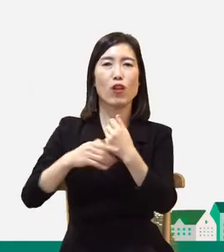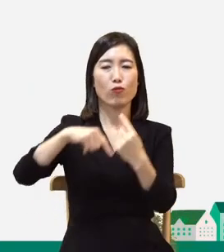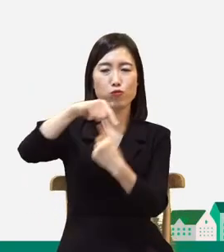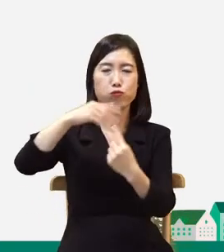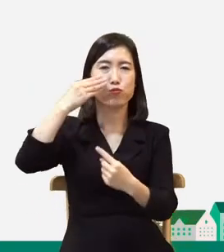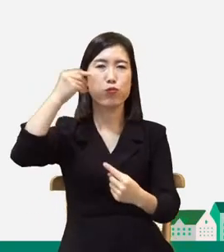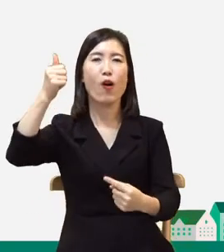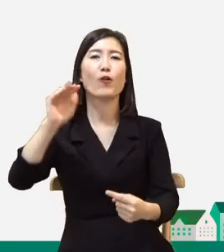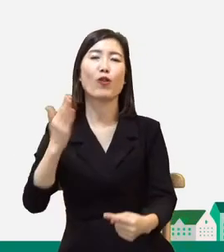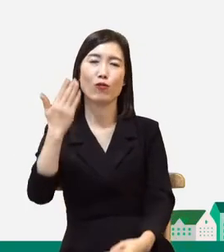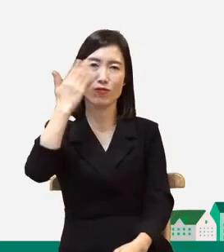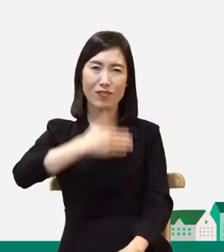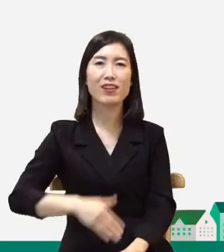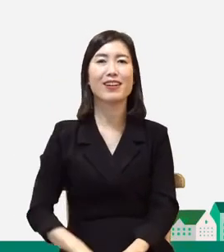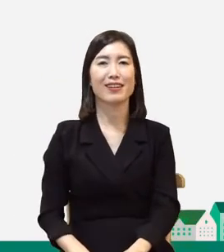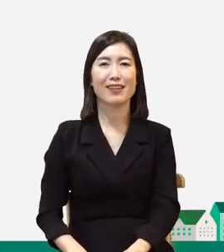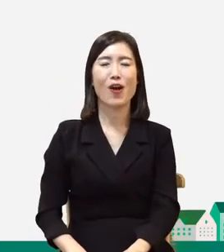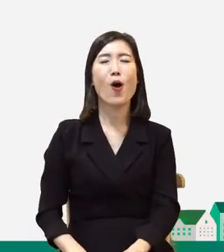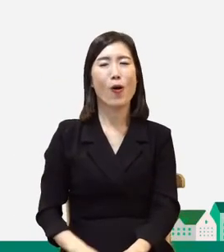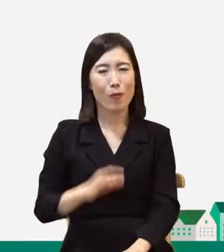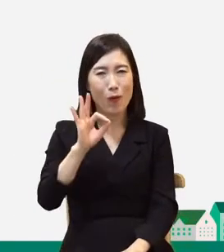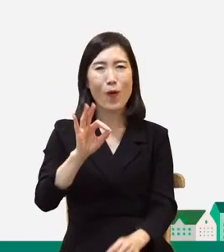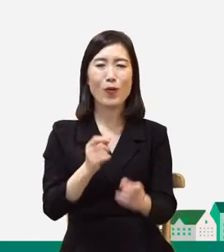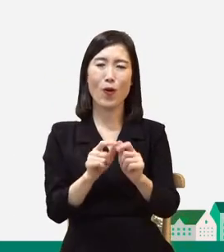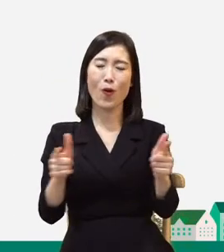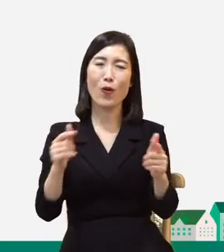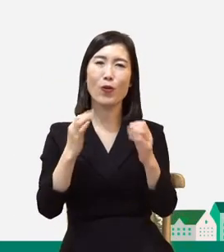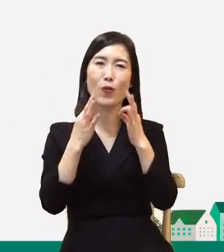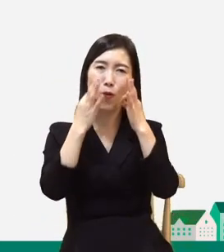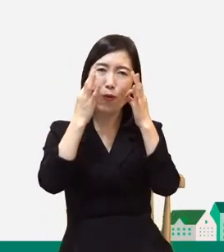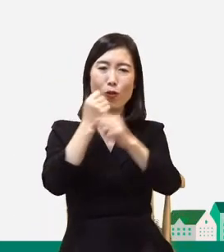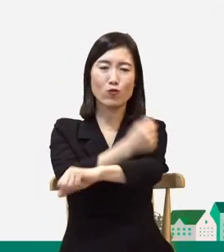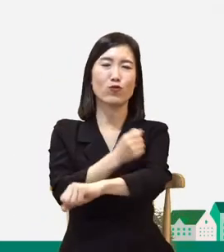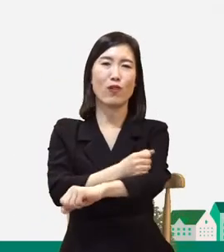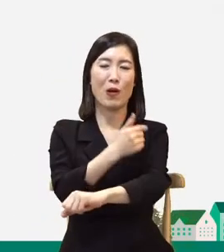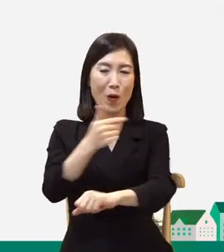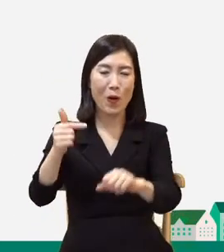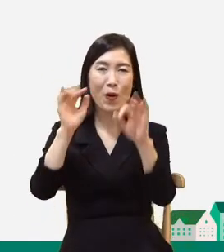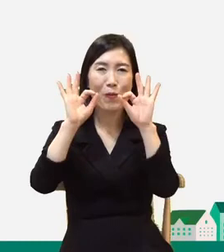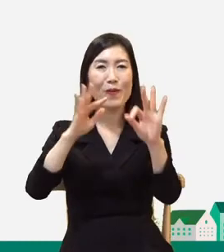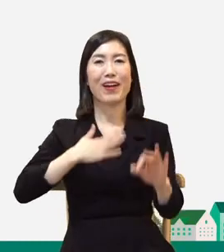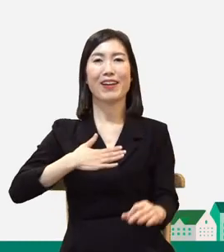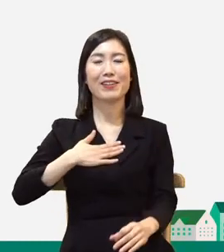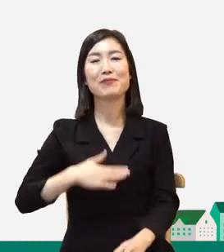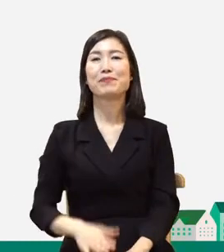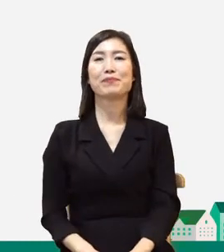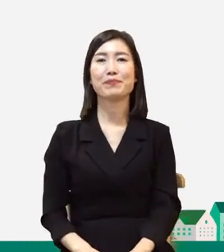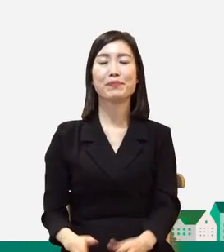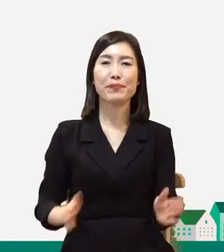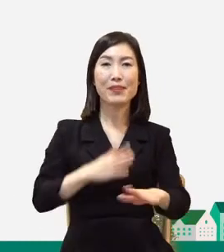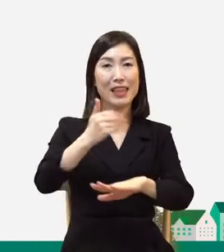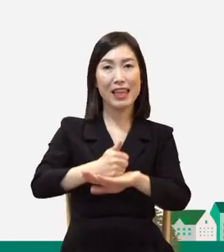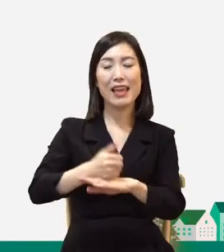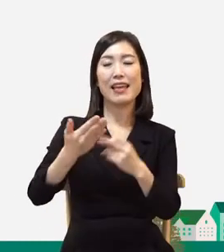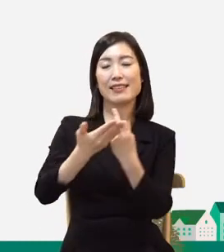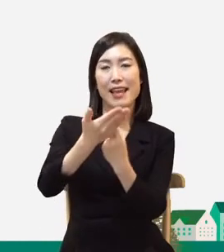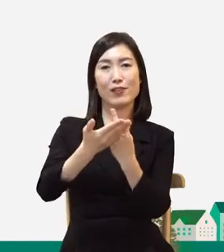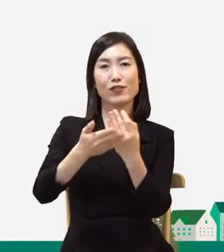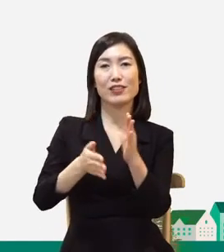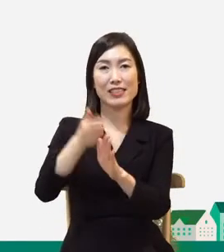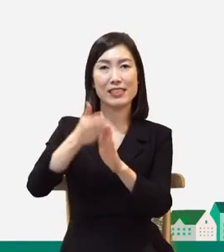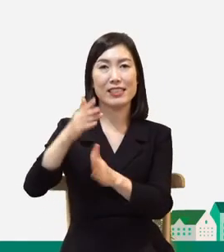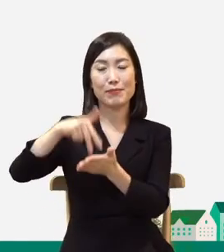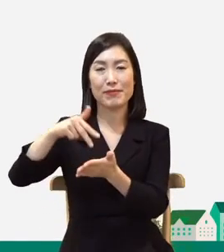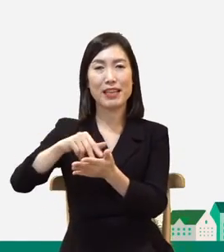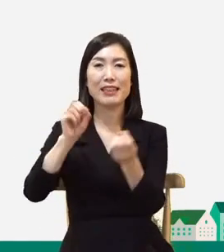있었는 것 같습니다. 참 여러 가지 노력들이 많이 들어간 것 같아요. 다음에 이제 마지막으로 제주시의 이야기를 들어보도록